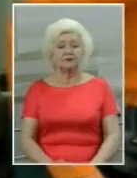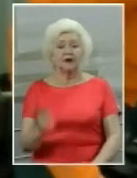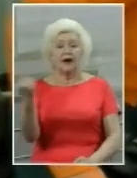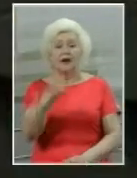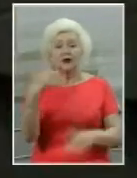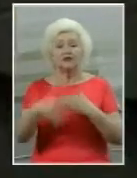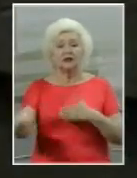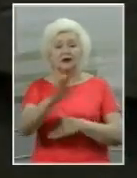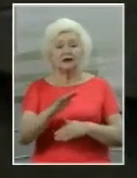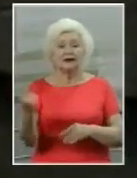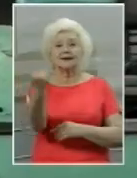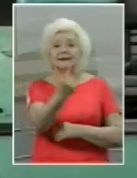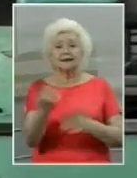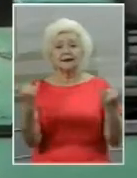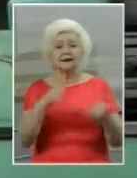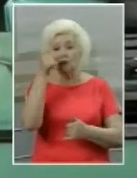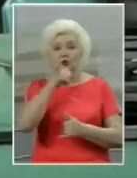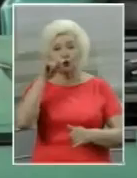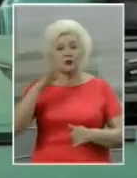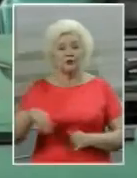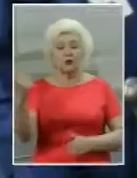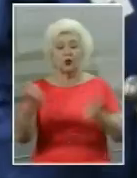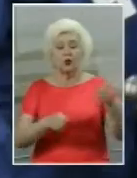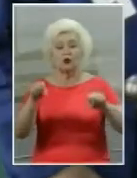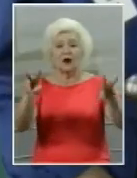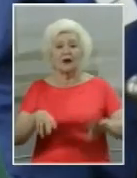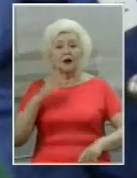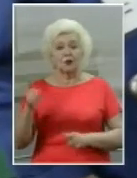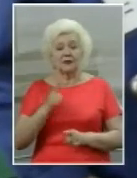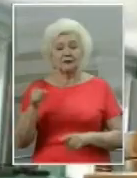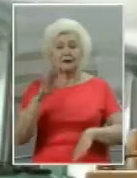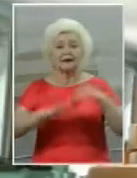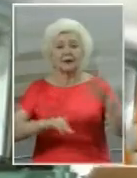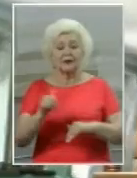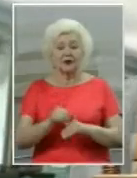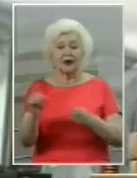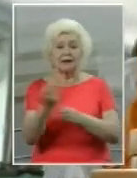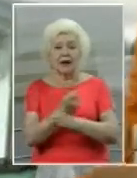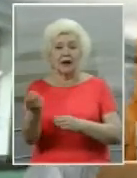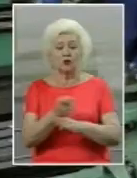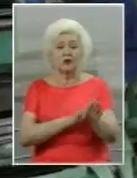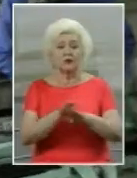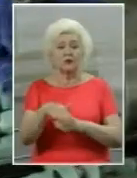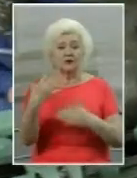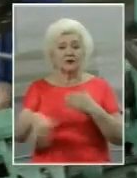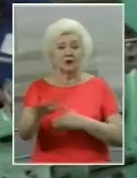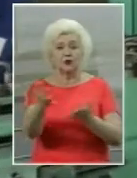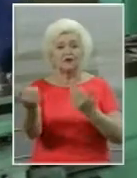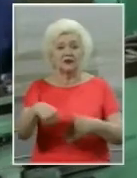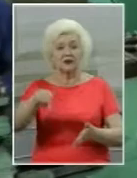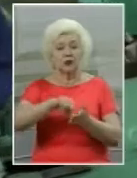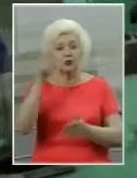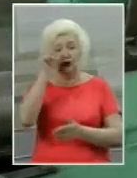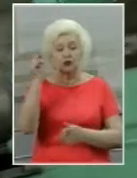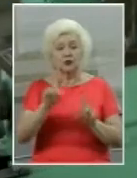Перший на Херсонщині та єдиний цьогоріч в Україні конкурс фахової майстерності за спеціальністю токар відбувся у Херсоні. У ньому взяли участь